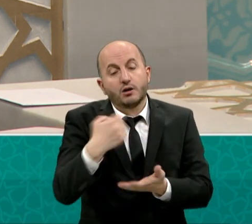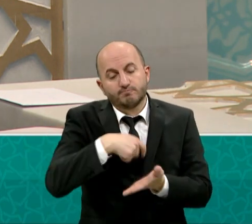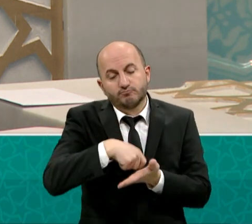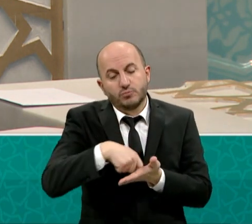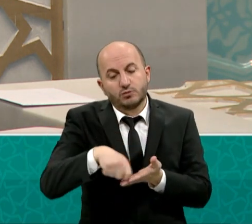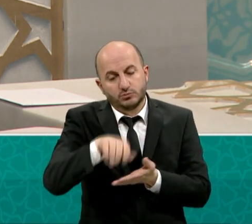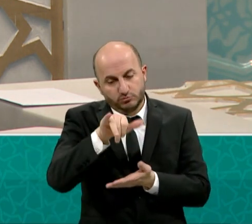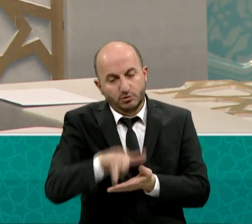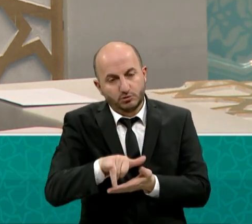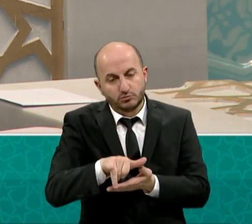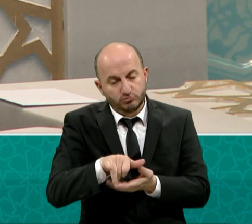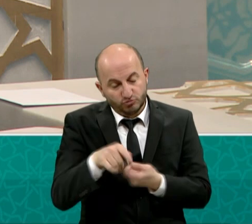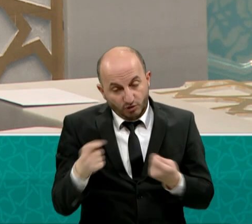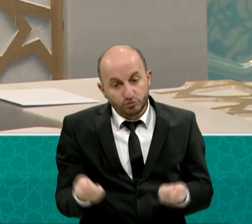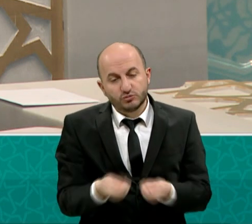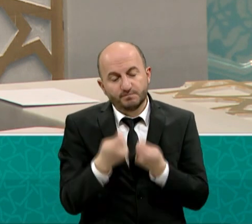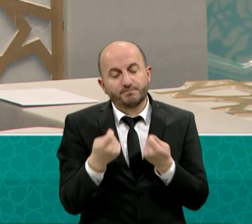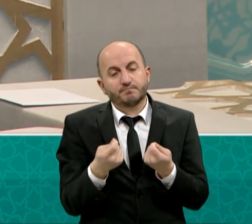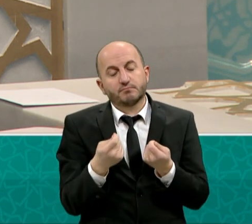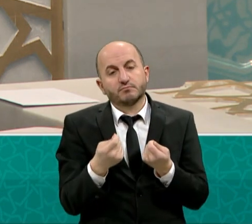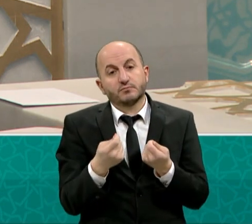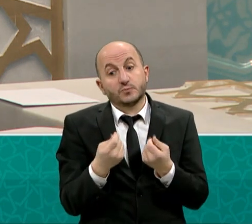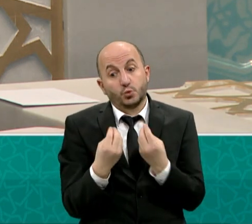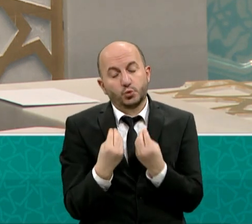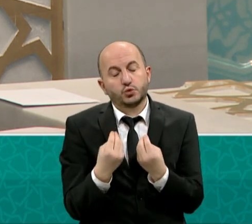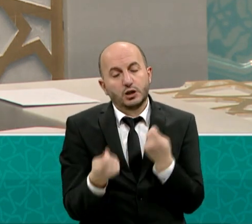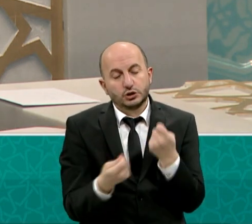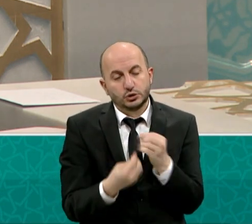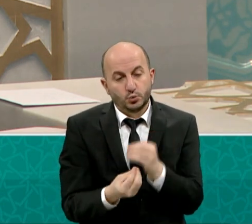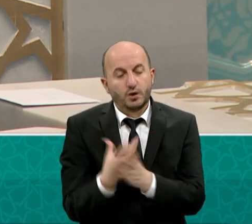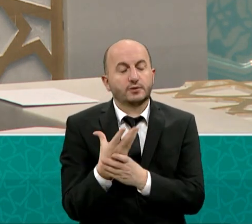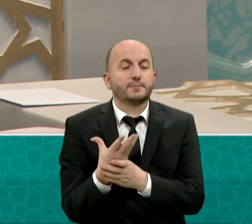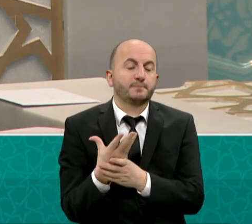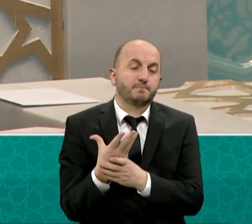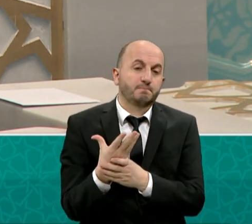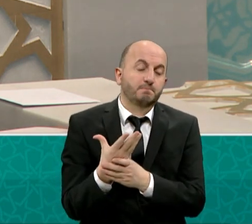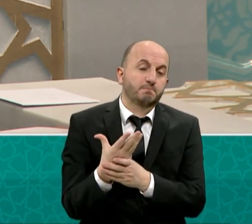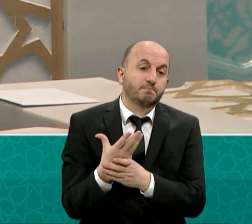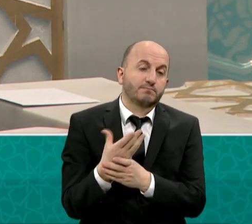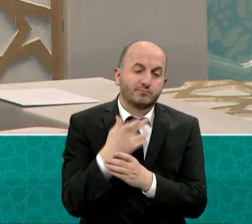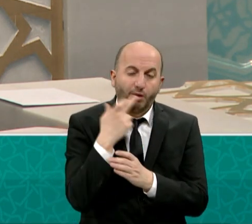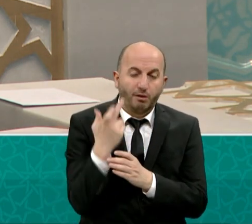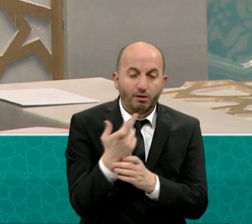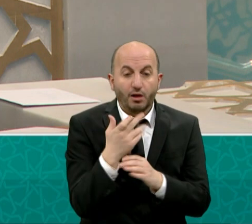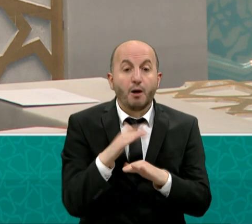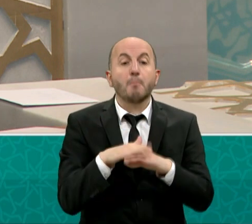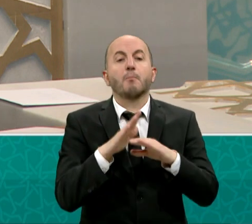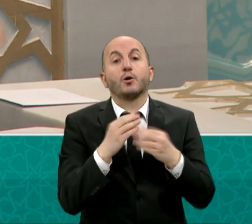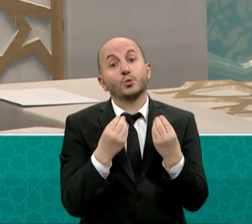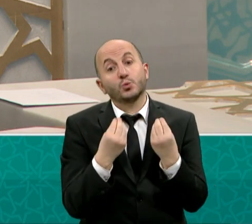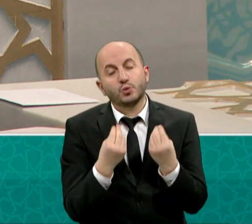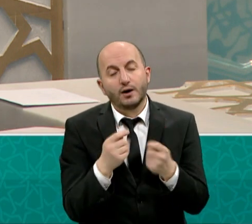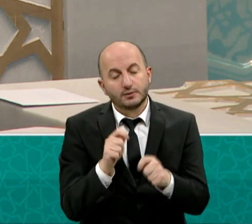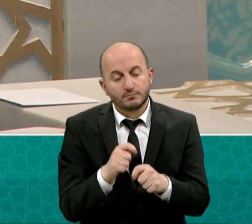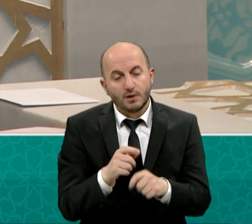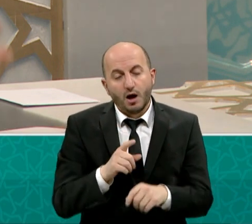ücreti hak et. Senden istenen standartta iş ve hizmet üret. İşine hile katma, güzel iş yap. İşte